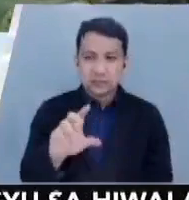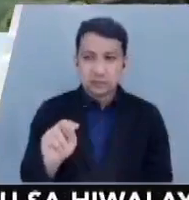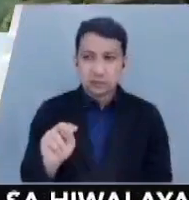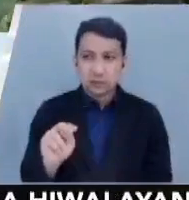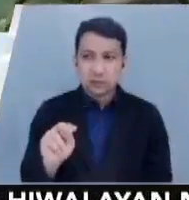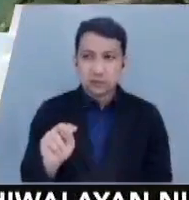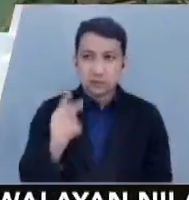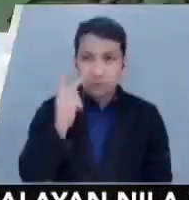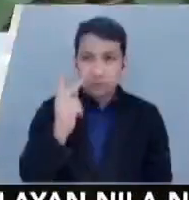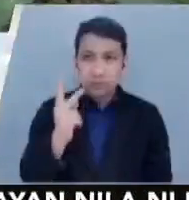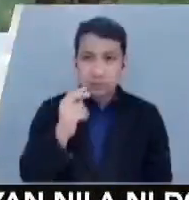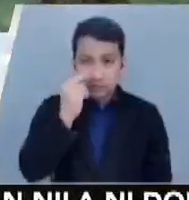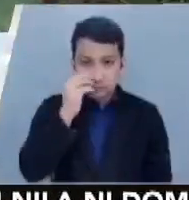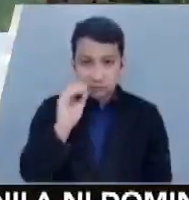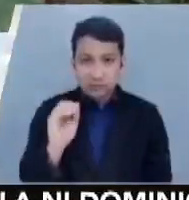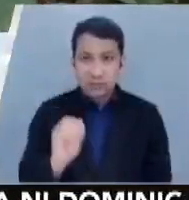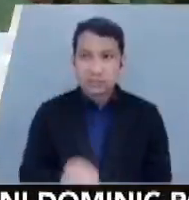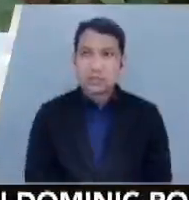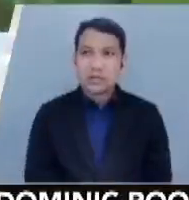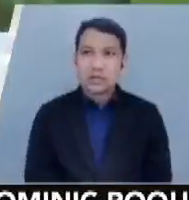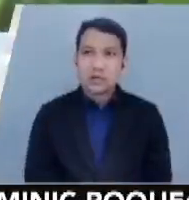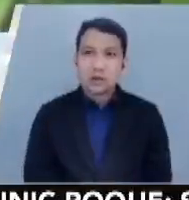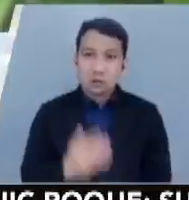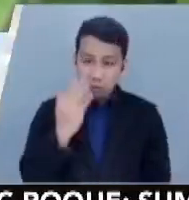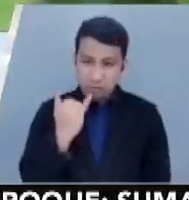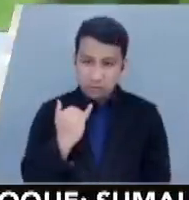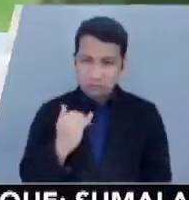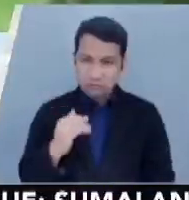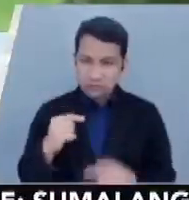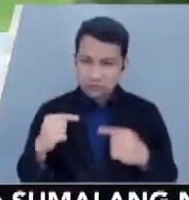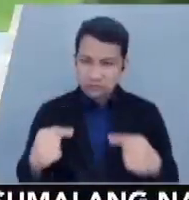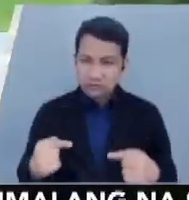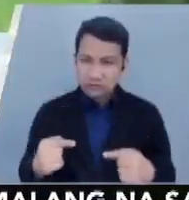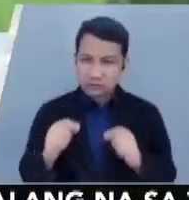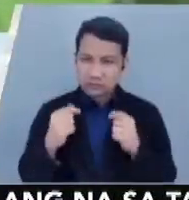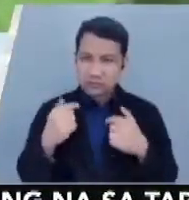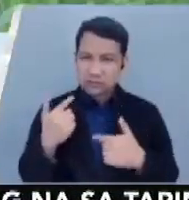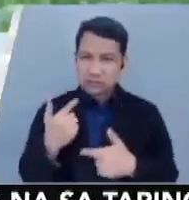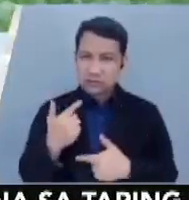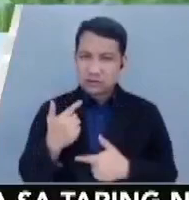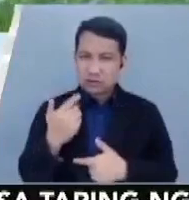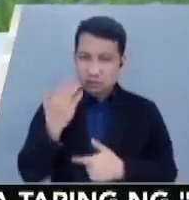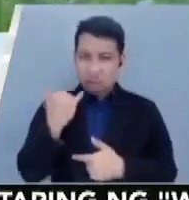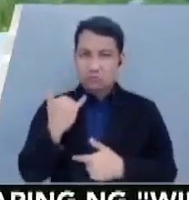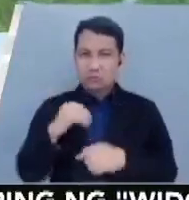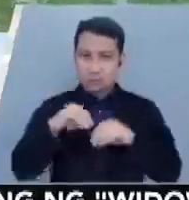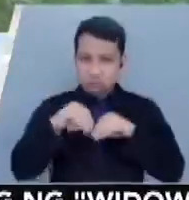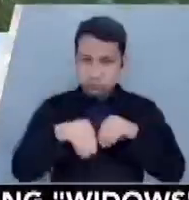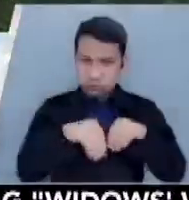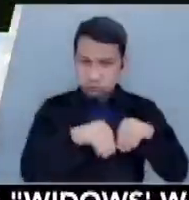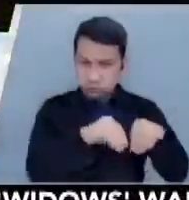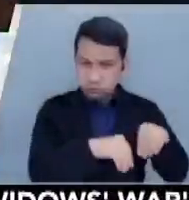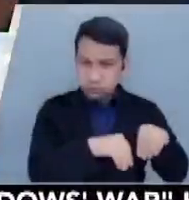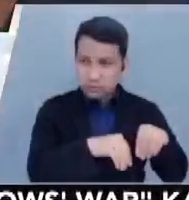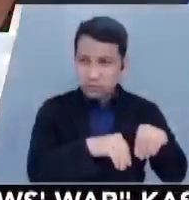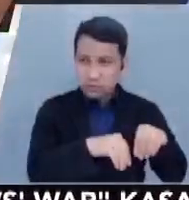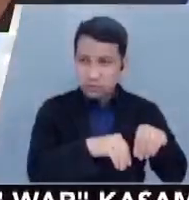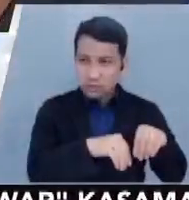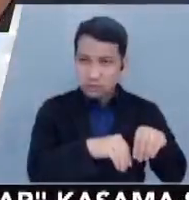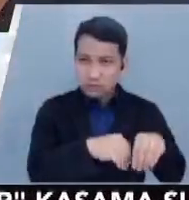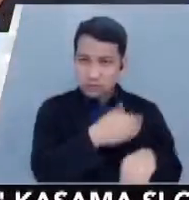Negros Oriental. Pero ang higit pang nakakamangha, nagtatanim siya kahit naputulan ang braso.